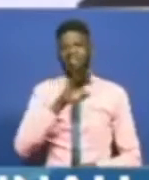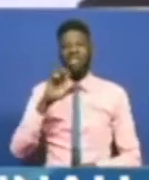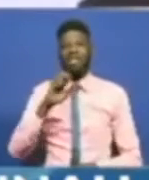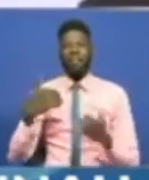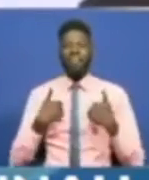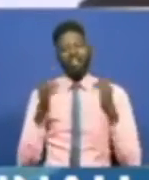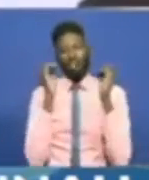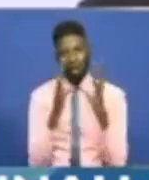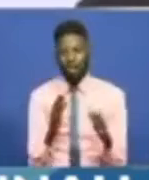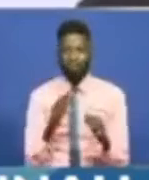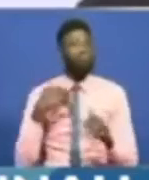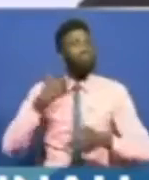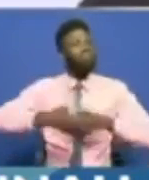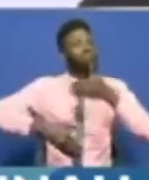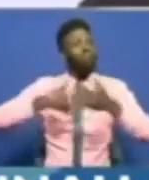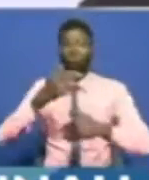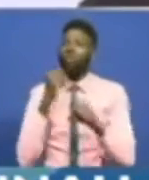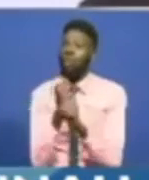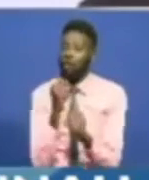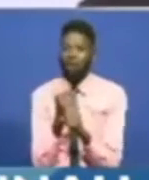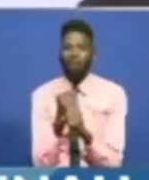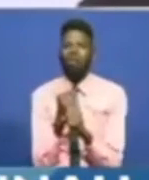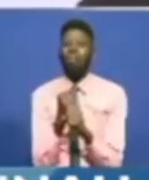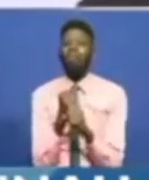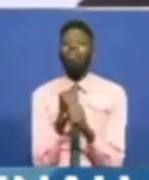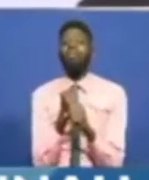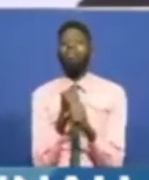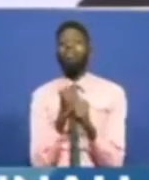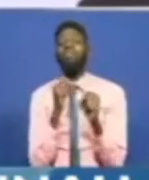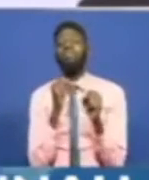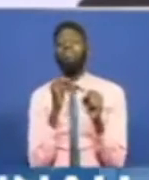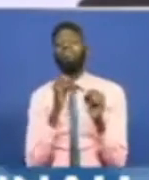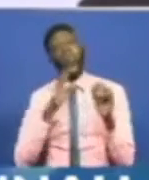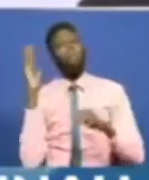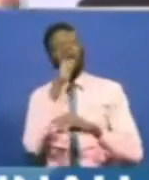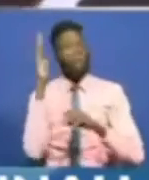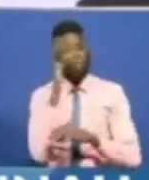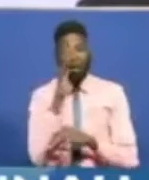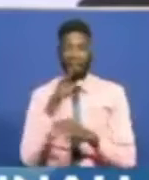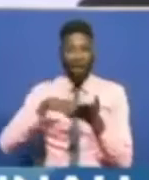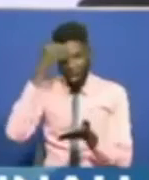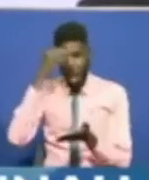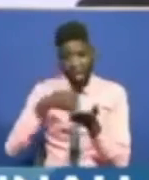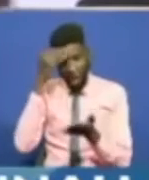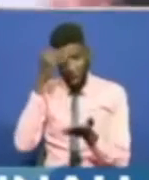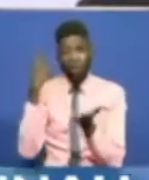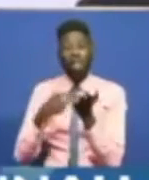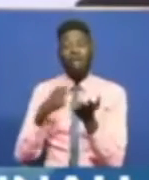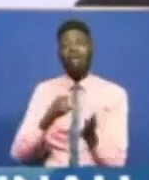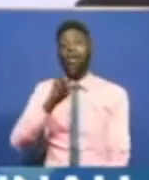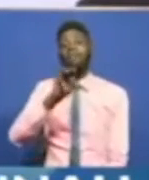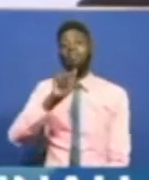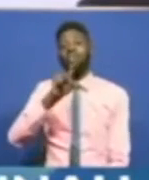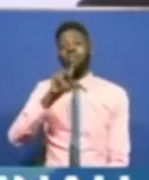Baadaye akafanya mambo ya manamba, akaweza akasoma mpaka Makerere, amekuja kuwa rais